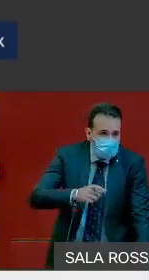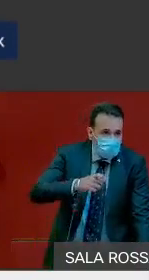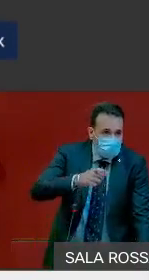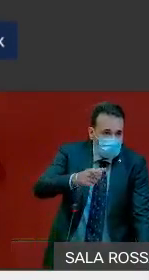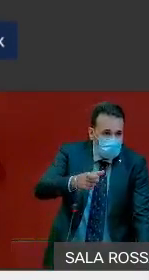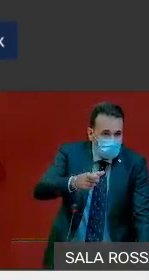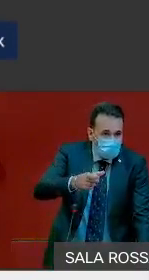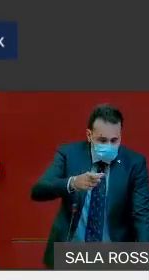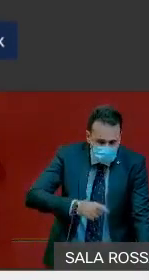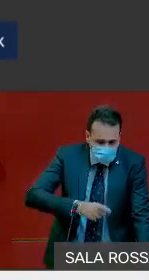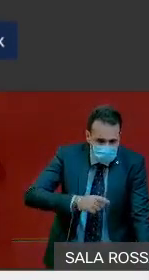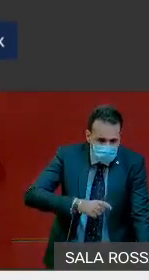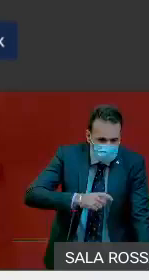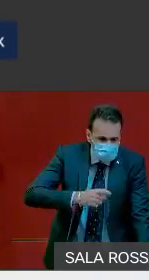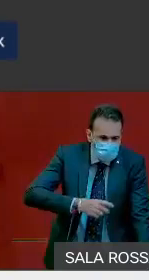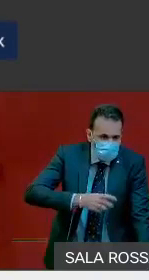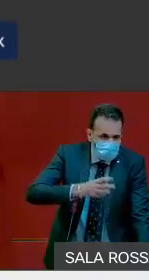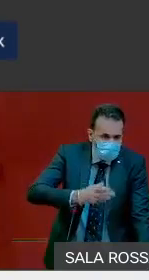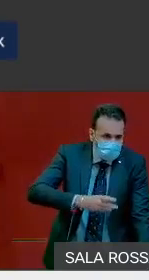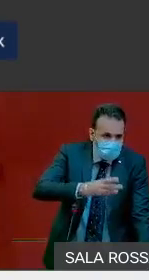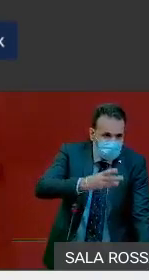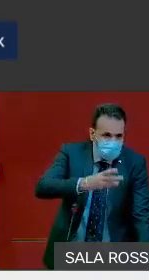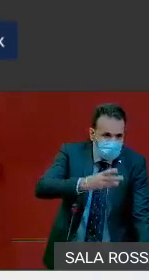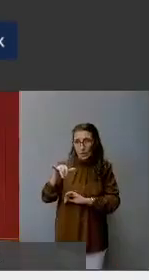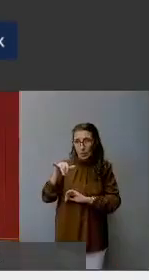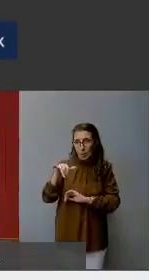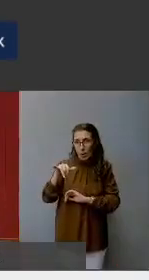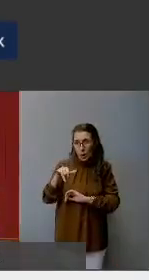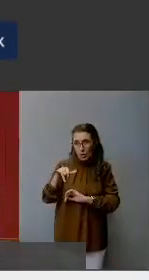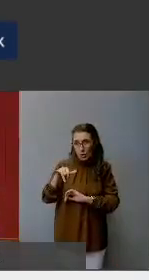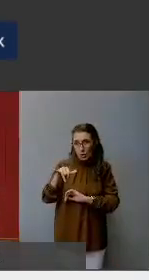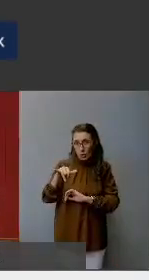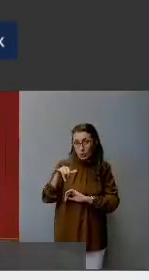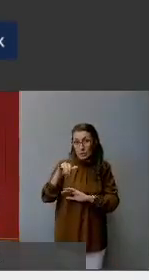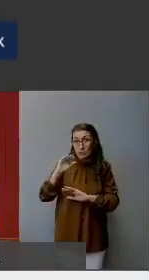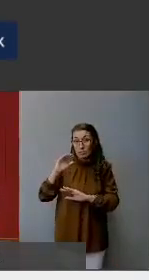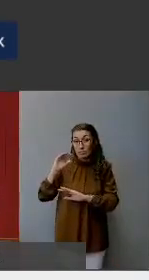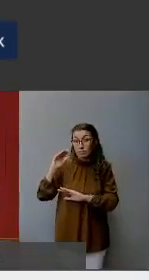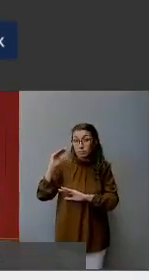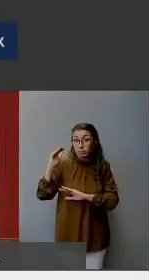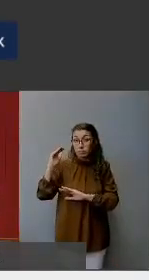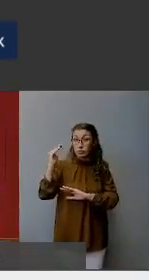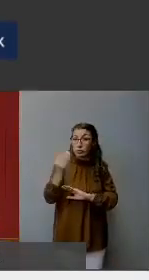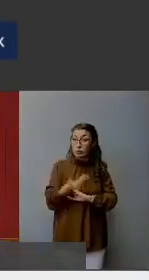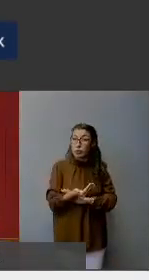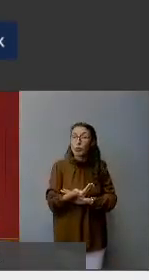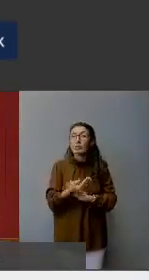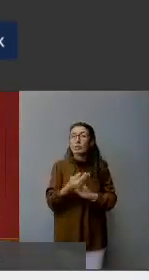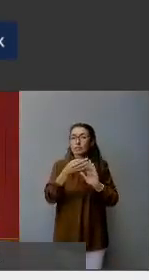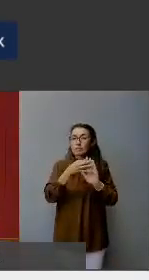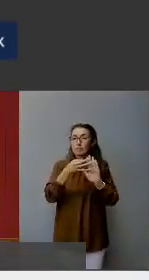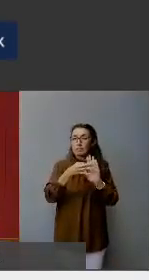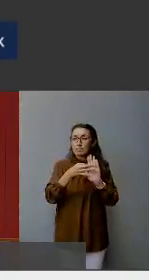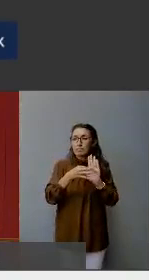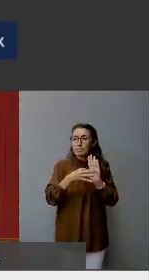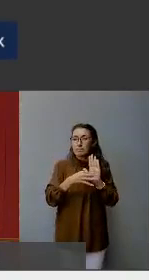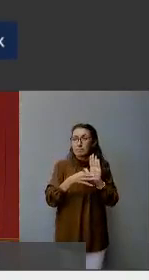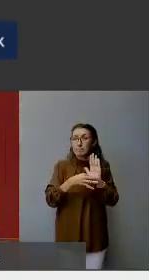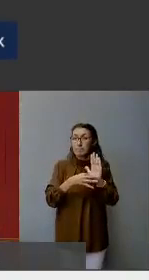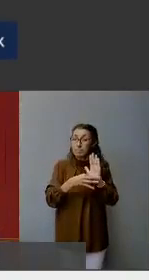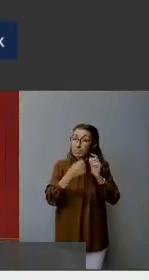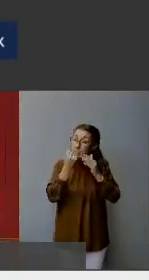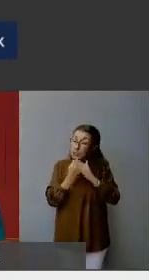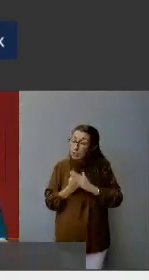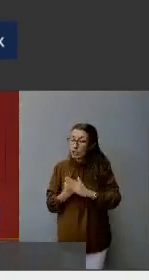con l'aeroporto quindi tutte le funzioni che vanno a implementare il flusso logistico dell'areoporto vanno a diminuire